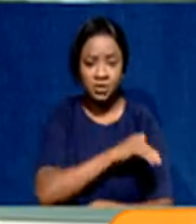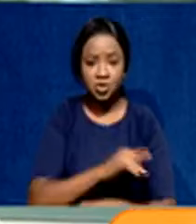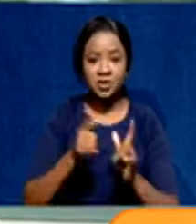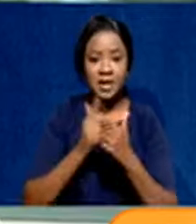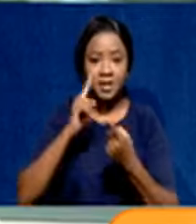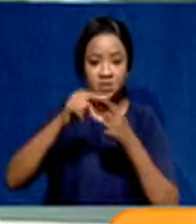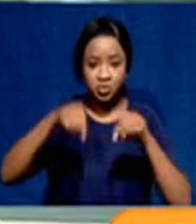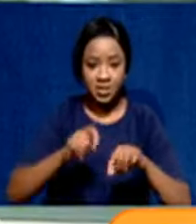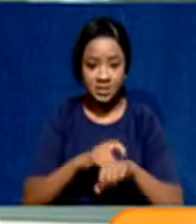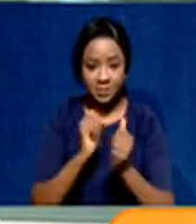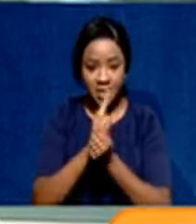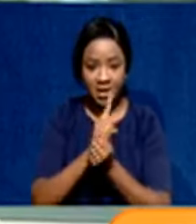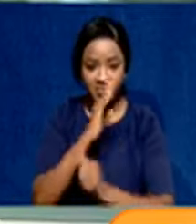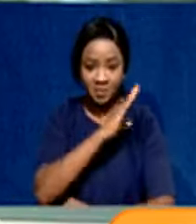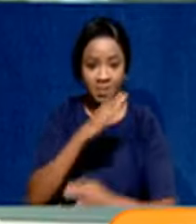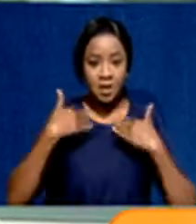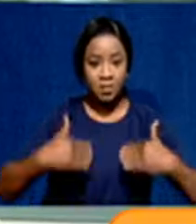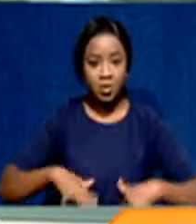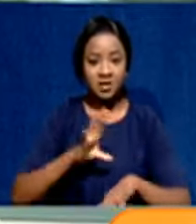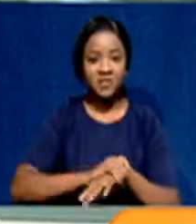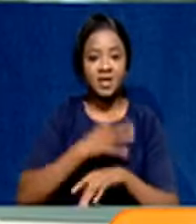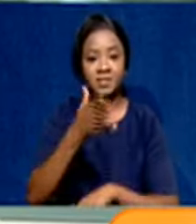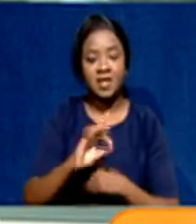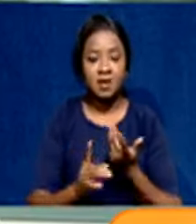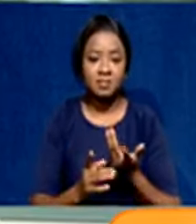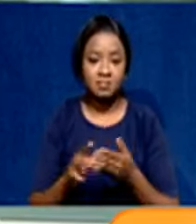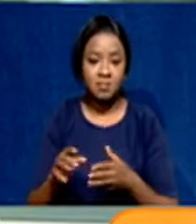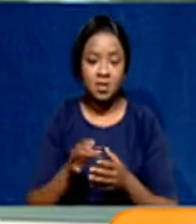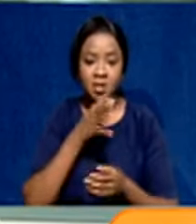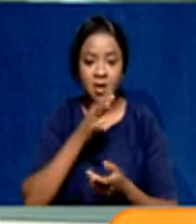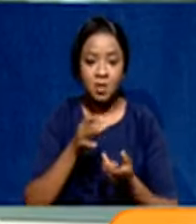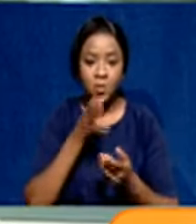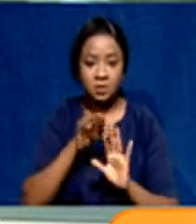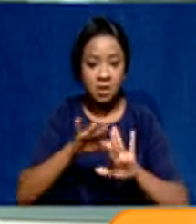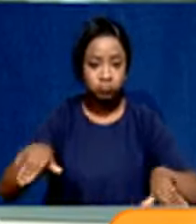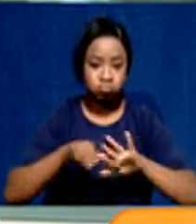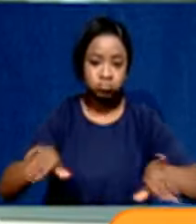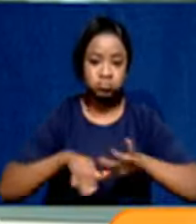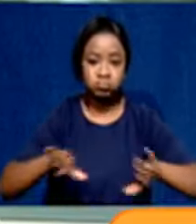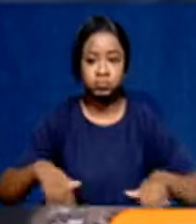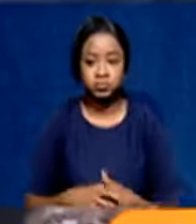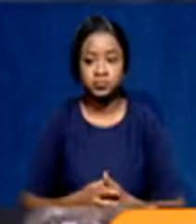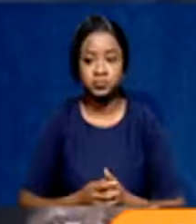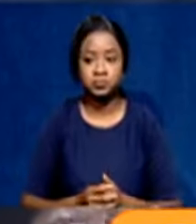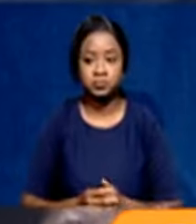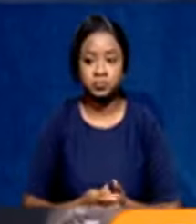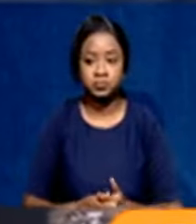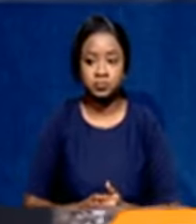waa t mch wakati mli wake ulti gatete njoroge na mengi zaid